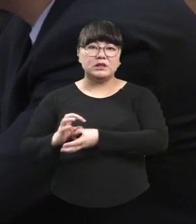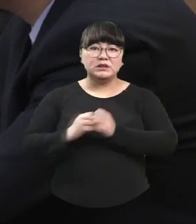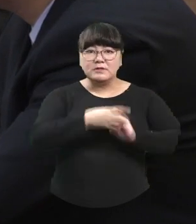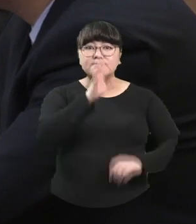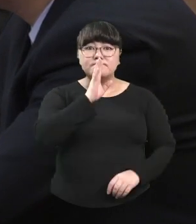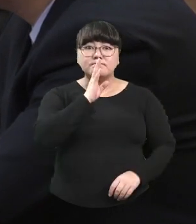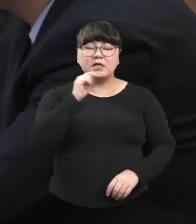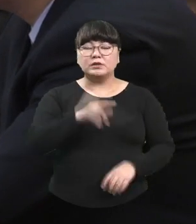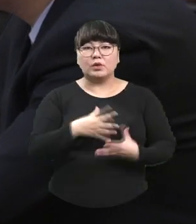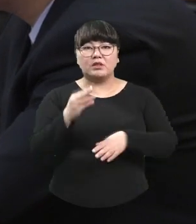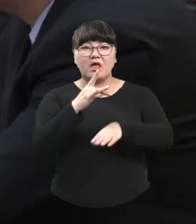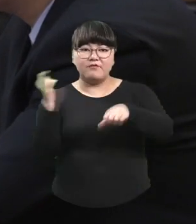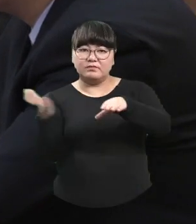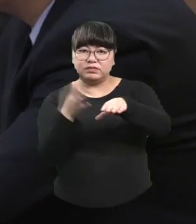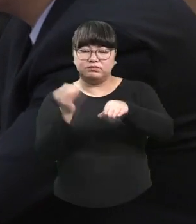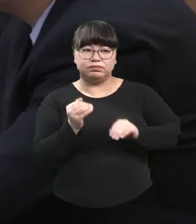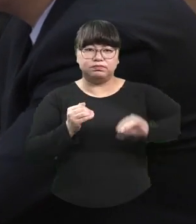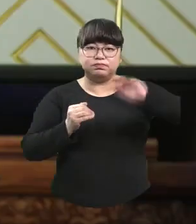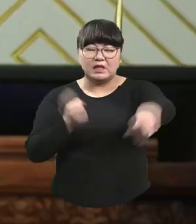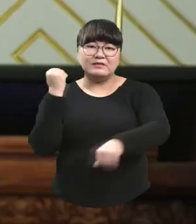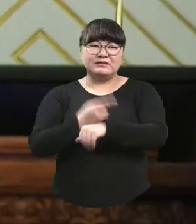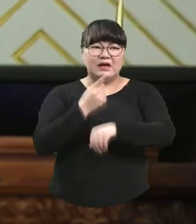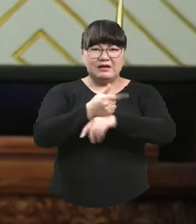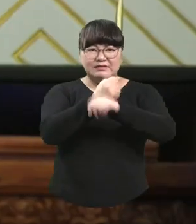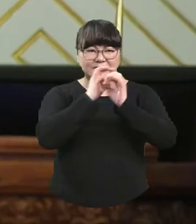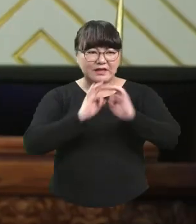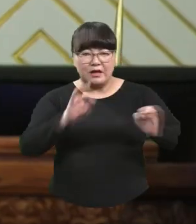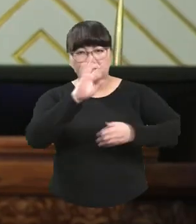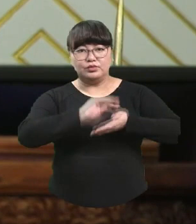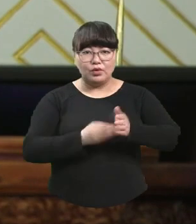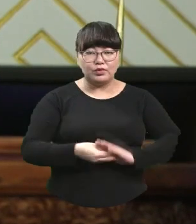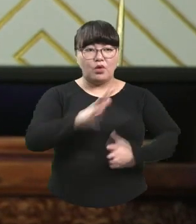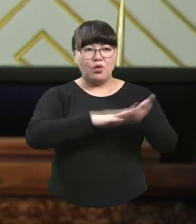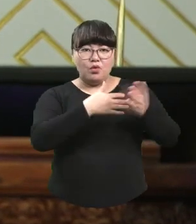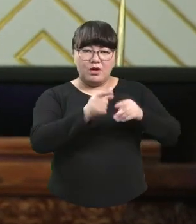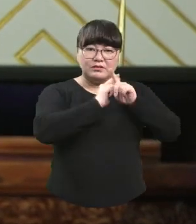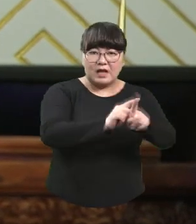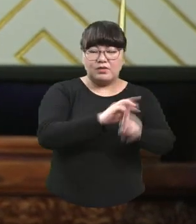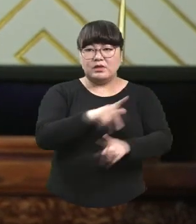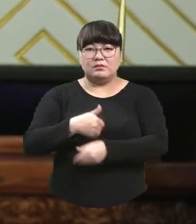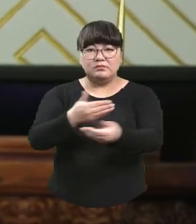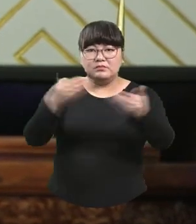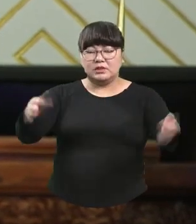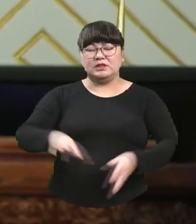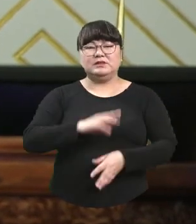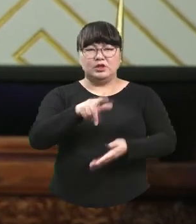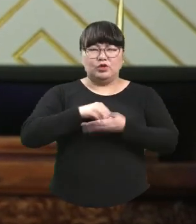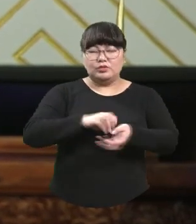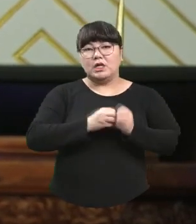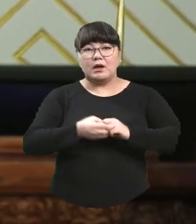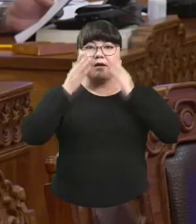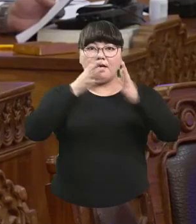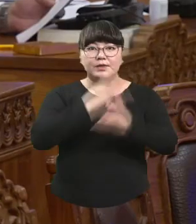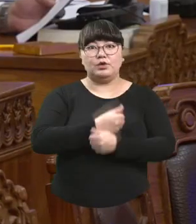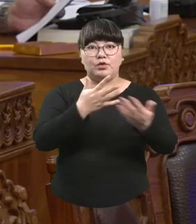арга хэмжээ авахар боллоо. Ингэхдээ тээвэрлэлт Захиалгыг сайтар төлөвлөж, хуваарийн дагуу нийлүүлэлтийг тогтворжуулахад анхаарах хэрэгтэйг